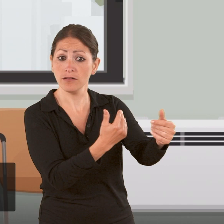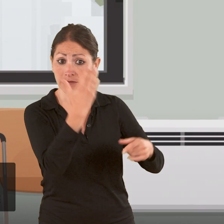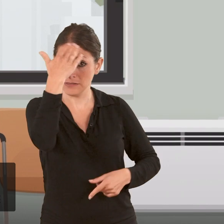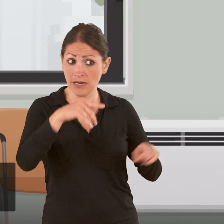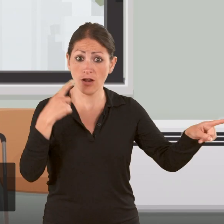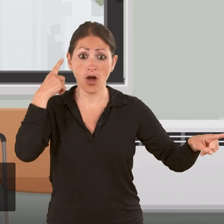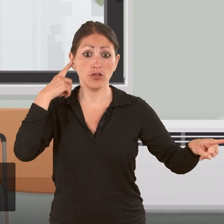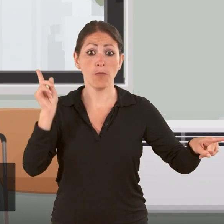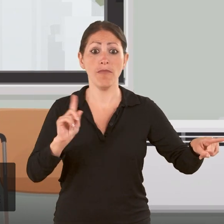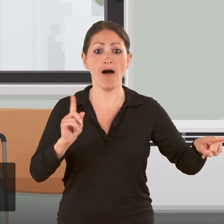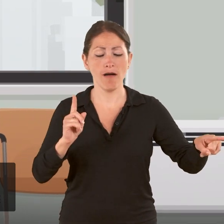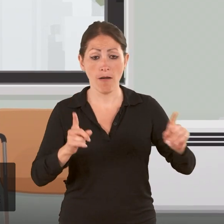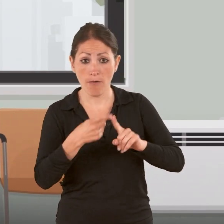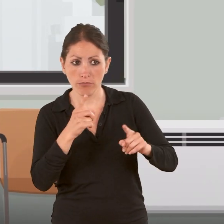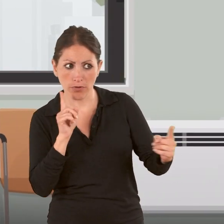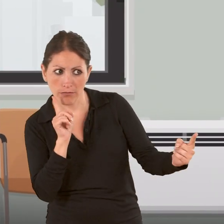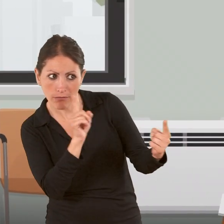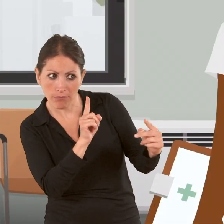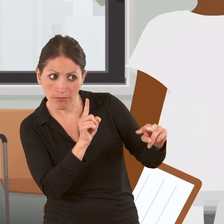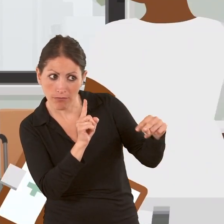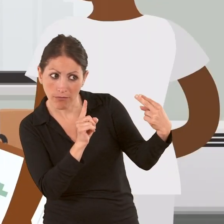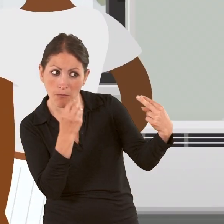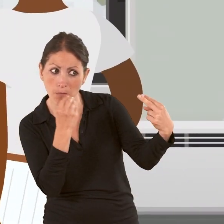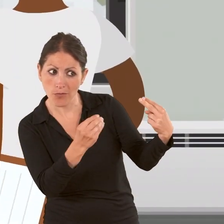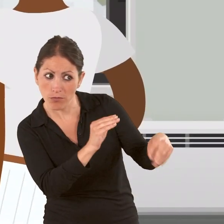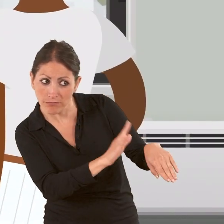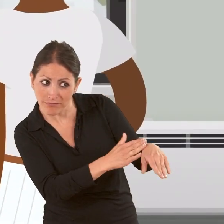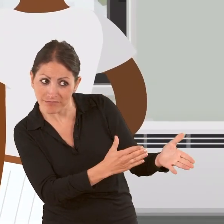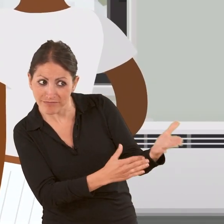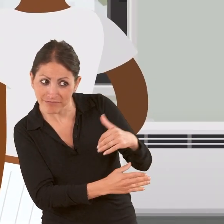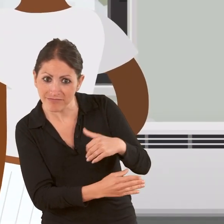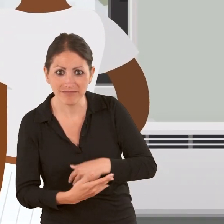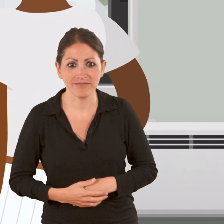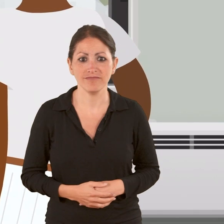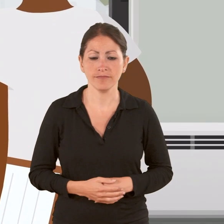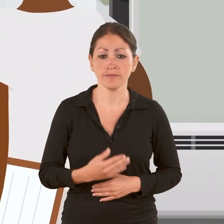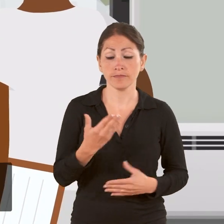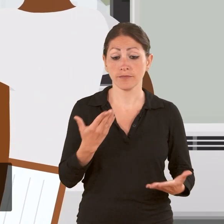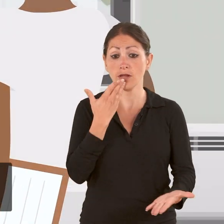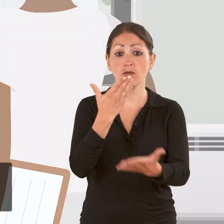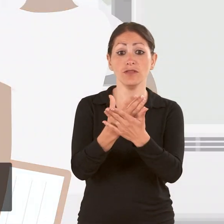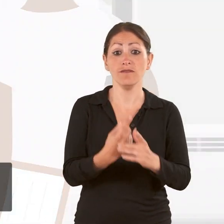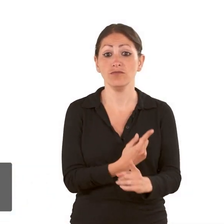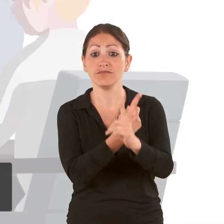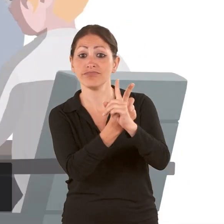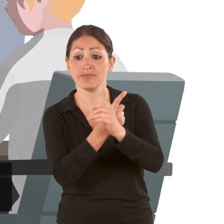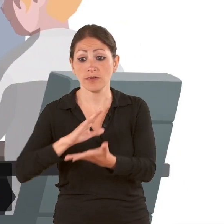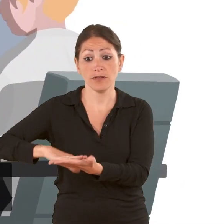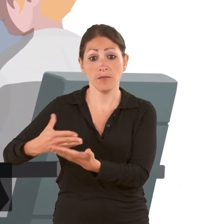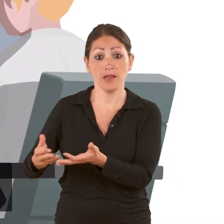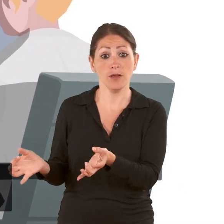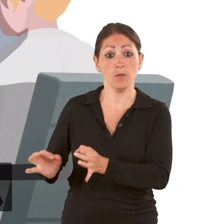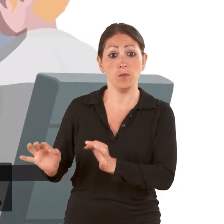d'attente, n'oubliez pas qu'il n'entendra pas forcément que vous l'appelez. Rassurez-le en établissant un contact visuel avant de lui parler. Lors